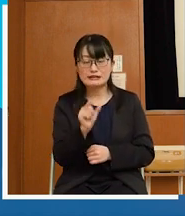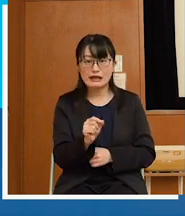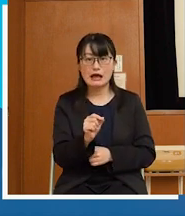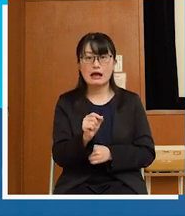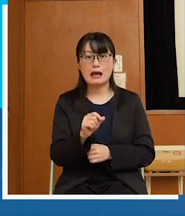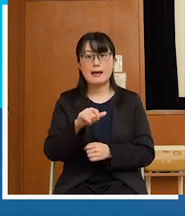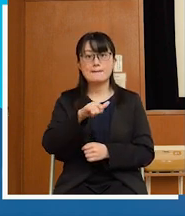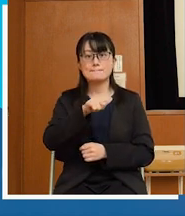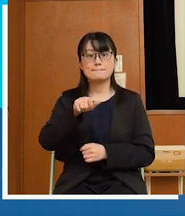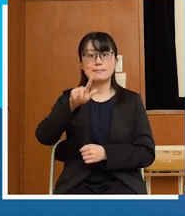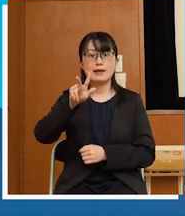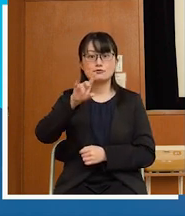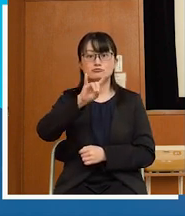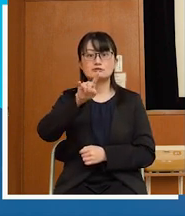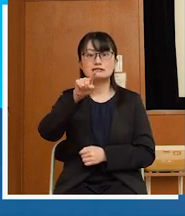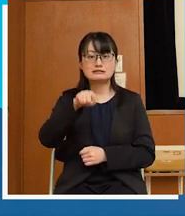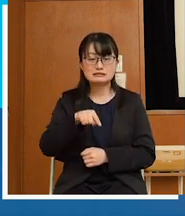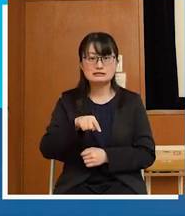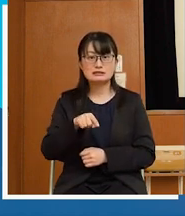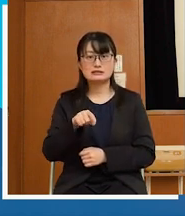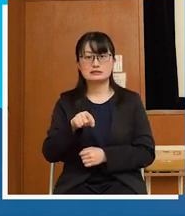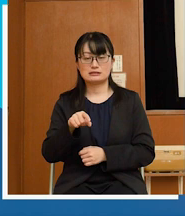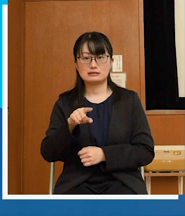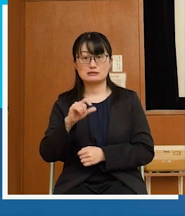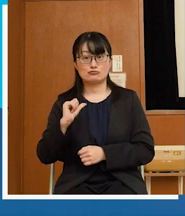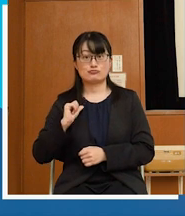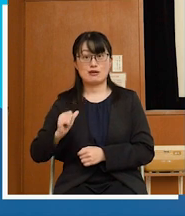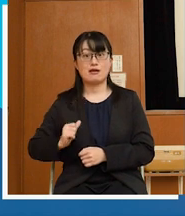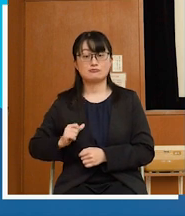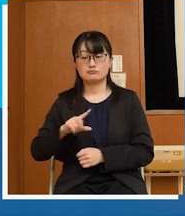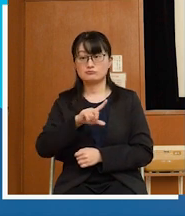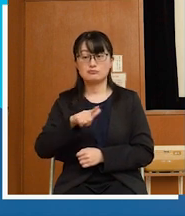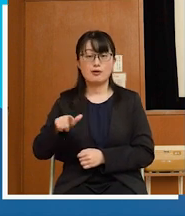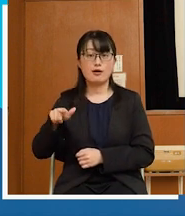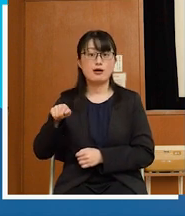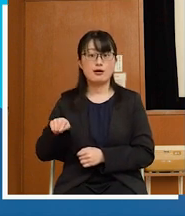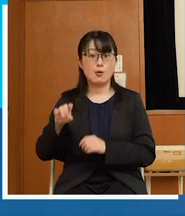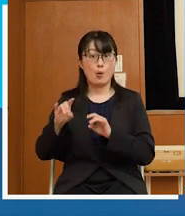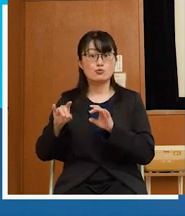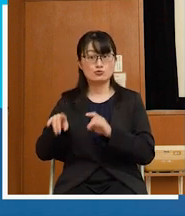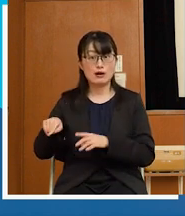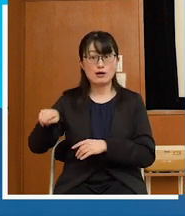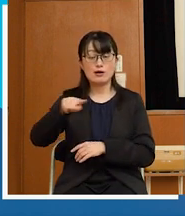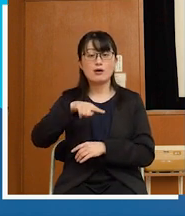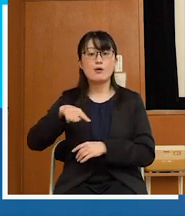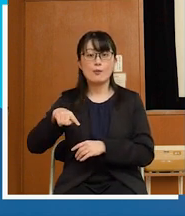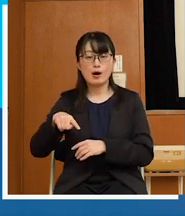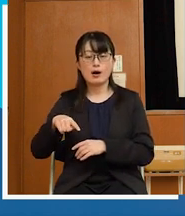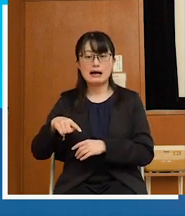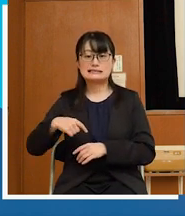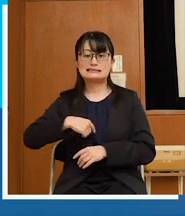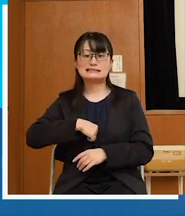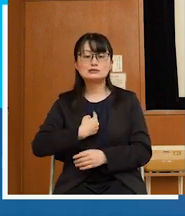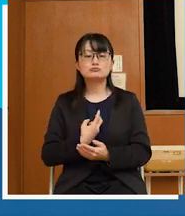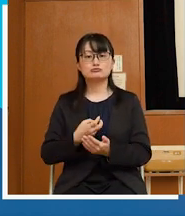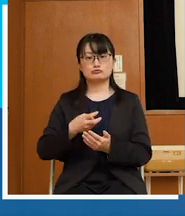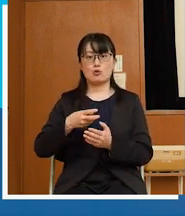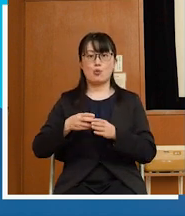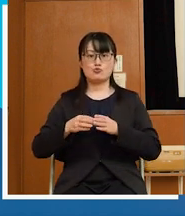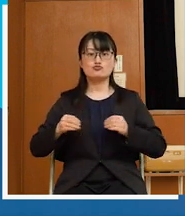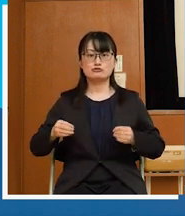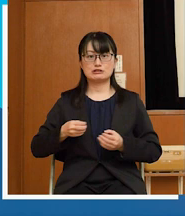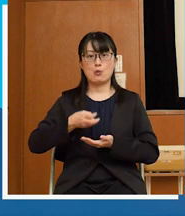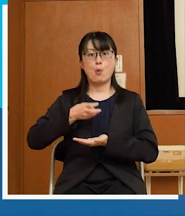イギリスや米軍を訪問軍として受け入れるフィリピンオーストラリアでは航空法などの自分の国の法律や規則